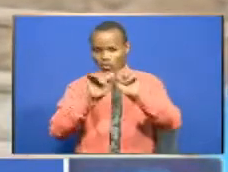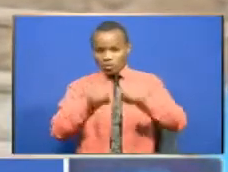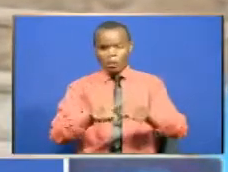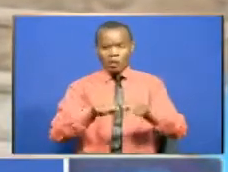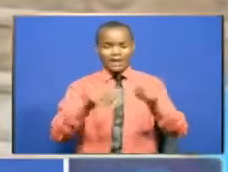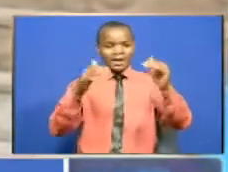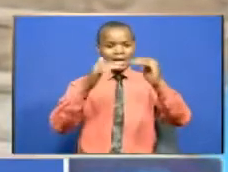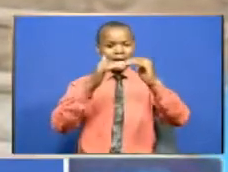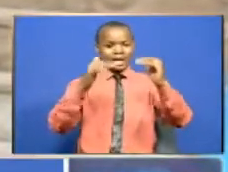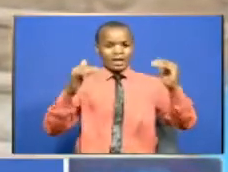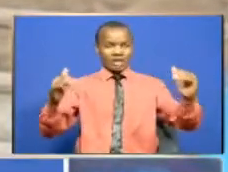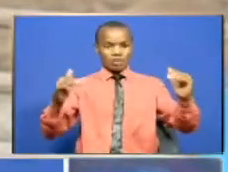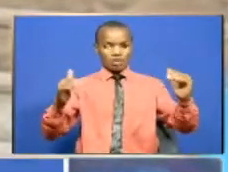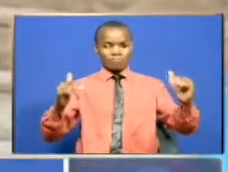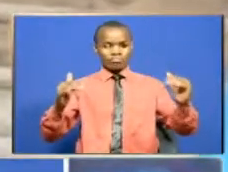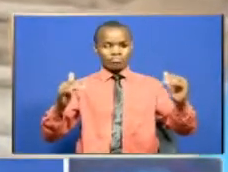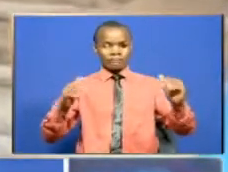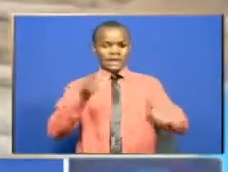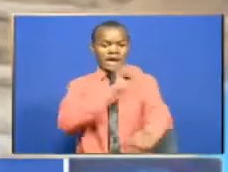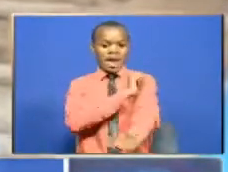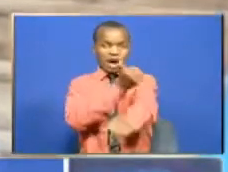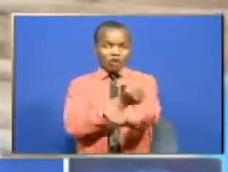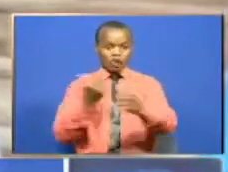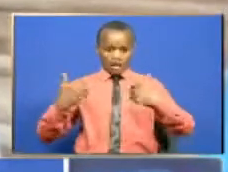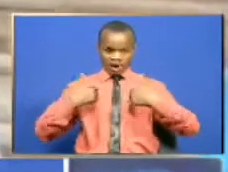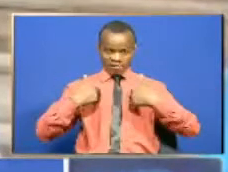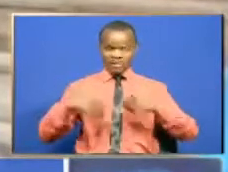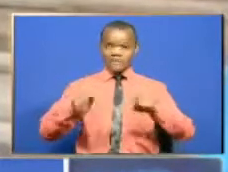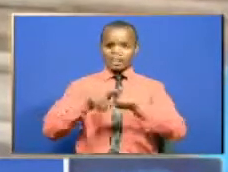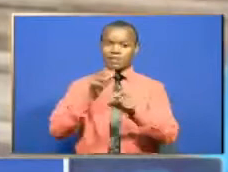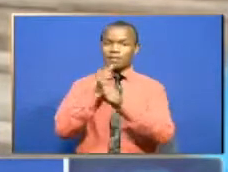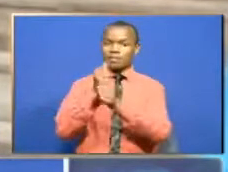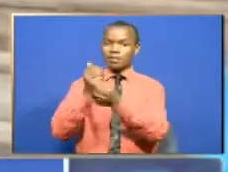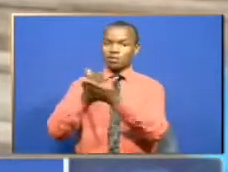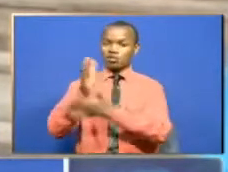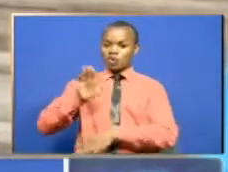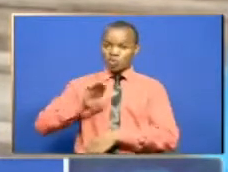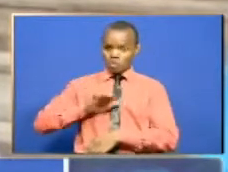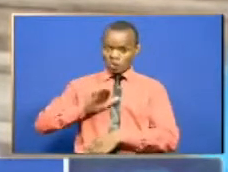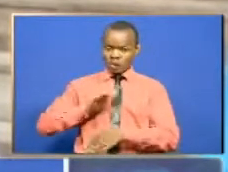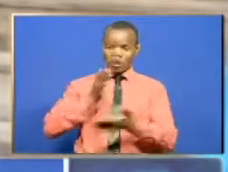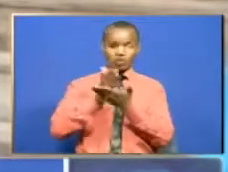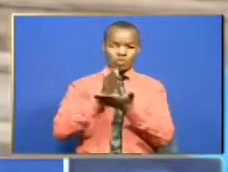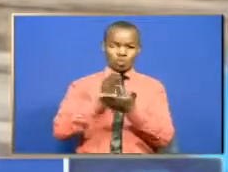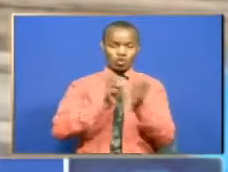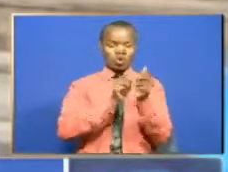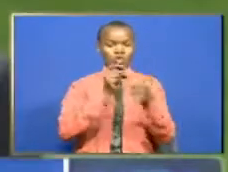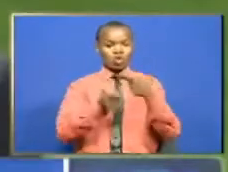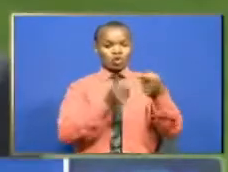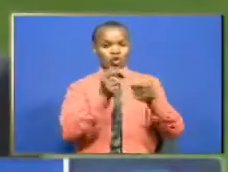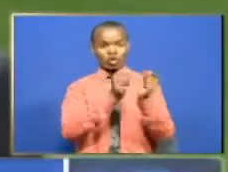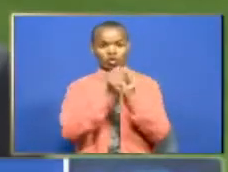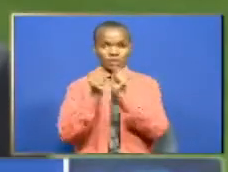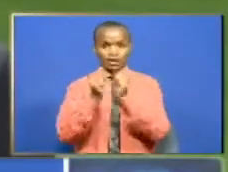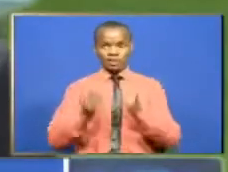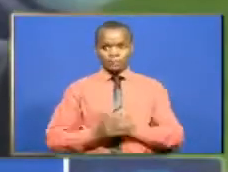the strength that you have and make sure that a woman running with you can then, both of you can get